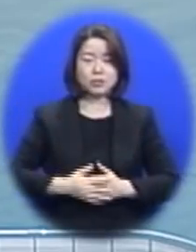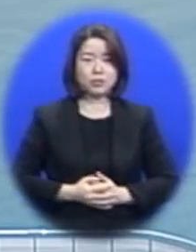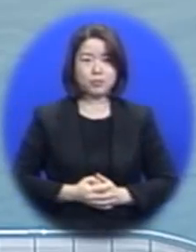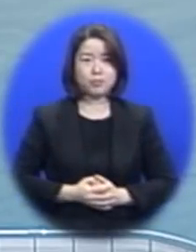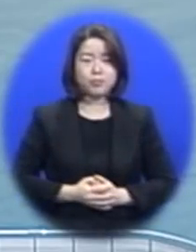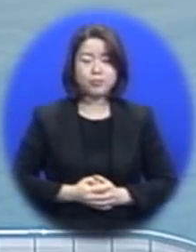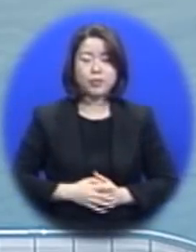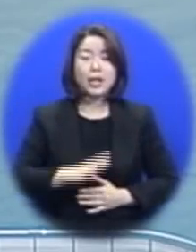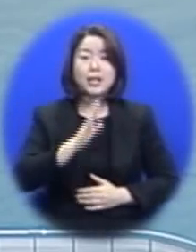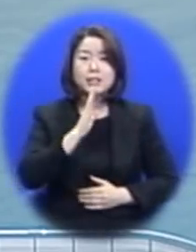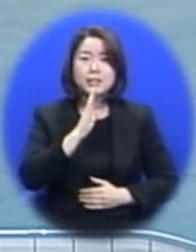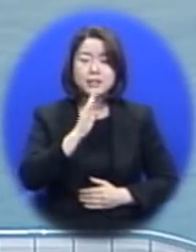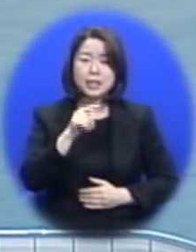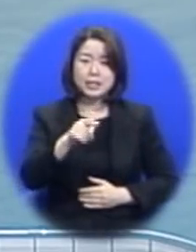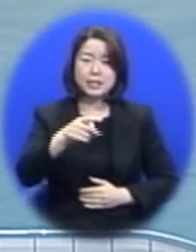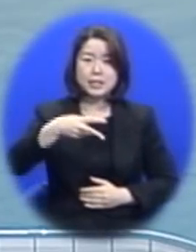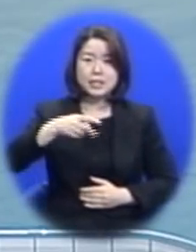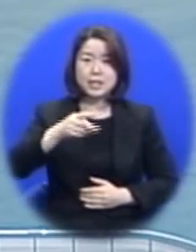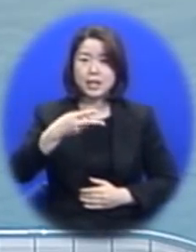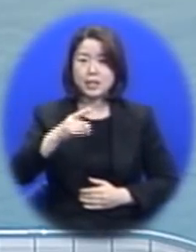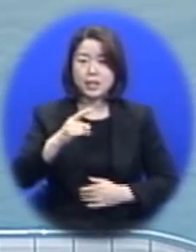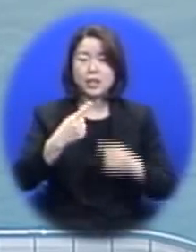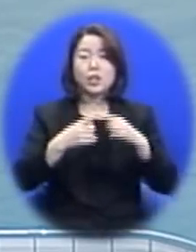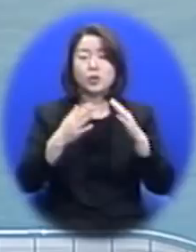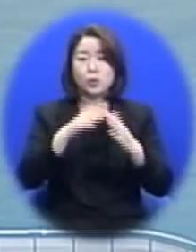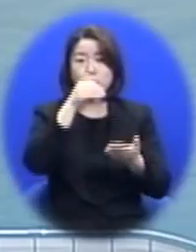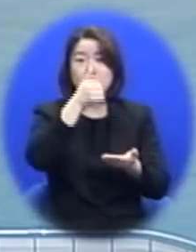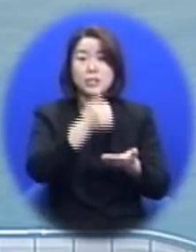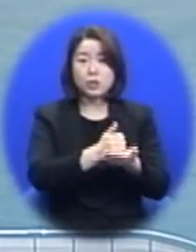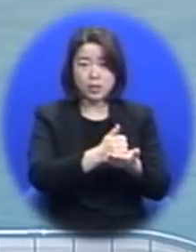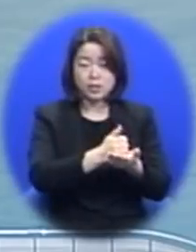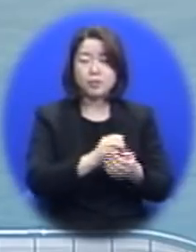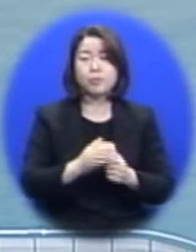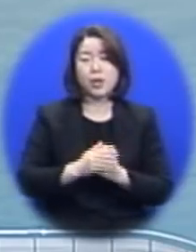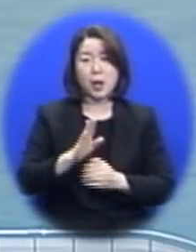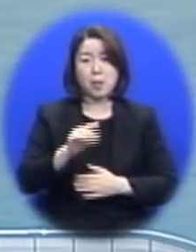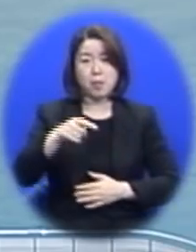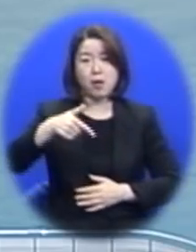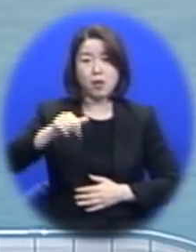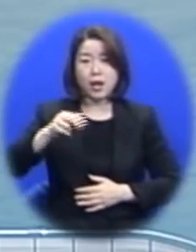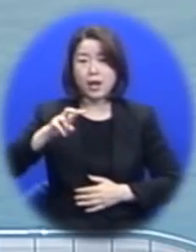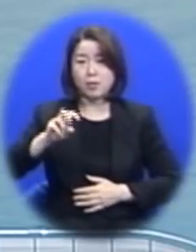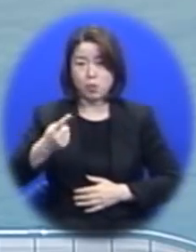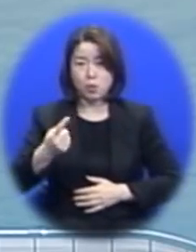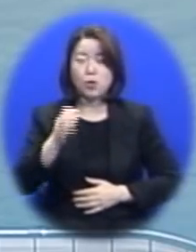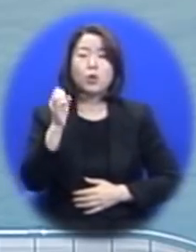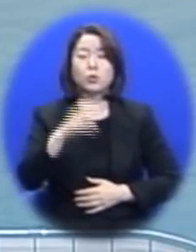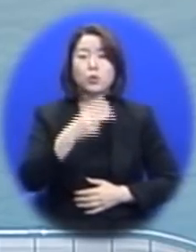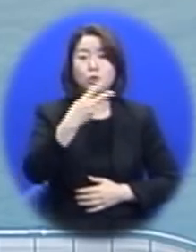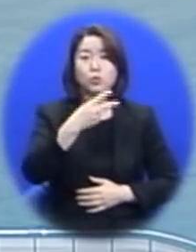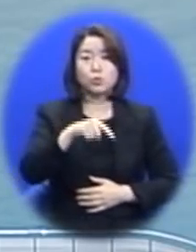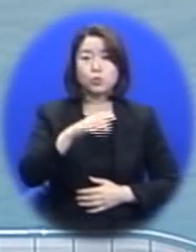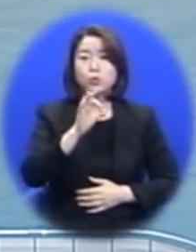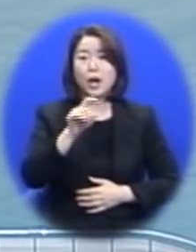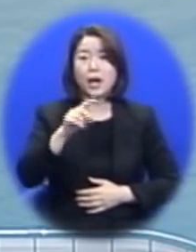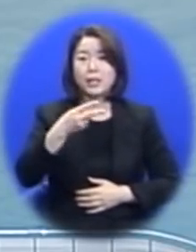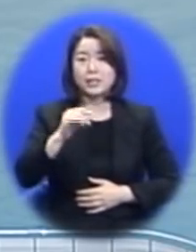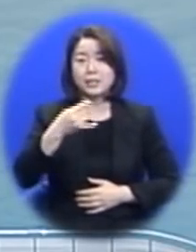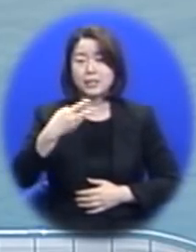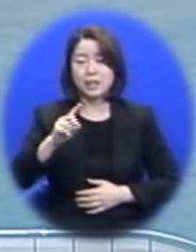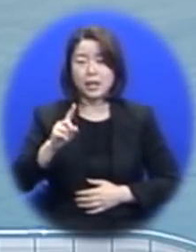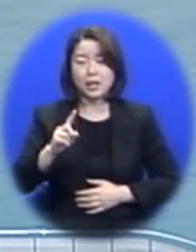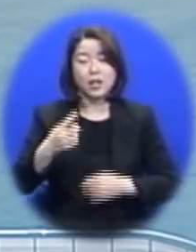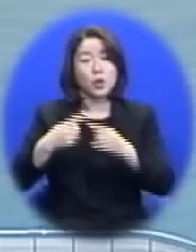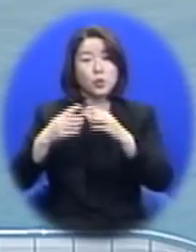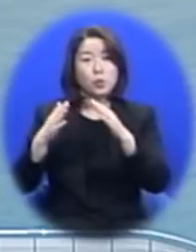실제로 이 4대 교회의 죄는 버가모 교회나 두아디라 교회처럼 교인들 중에 세상과